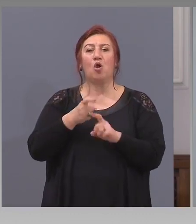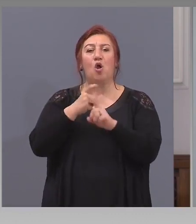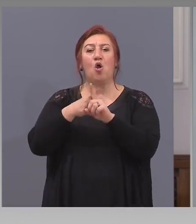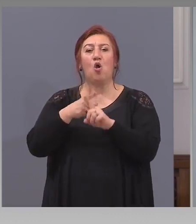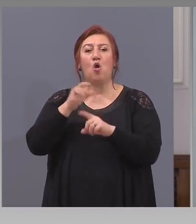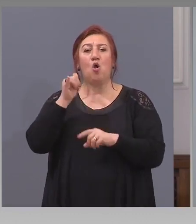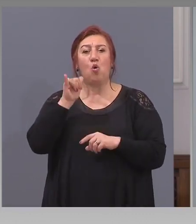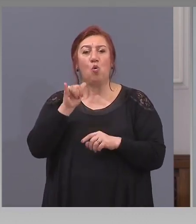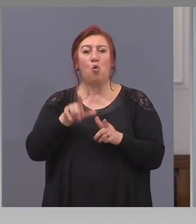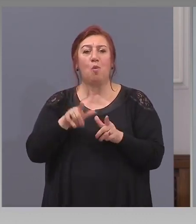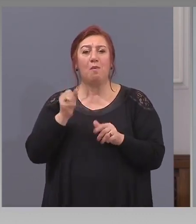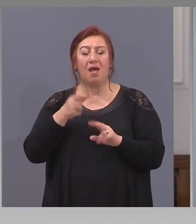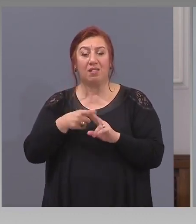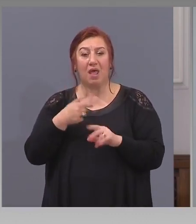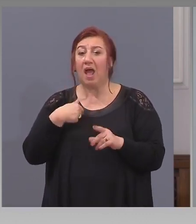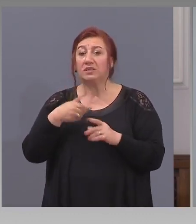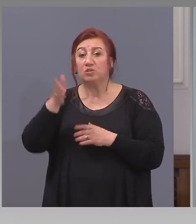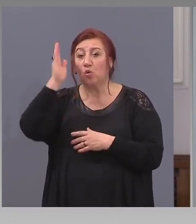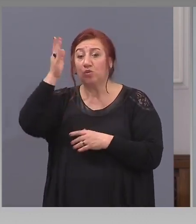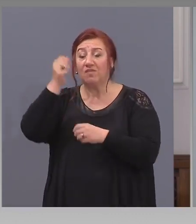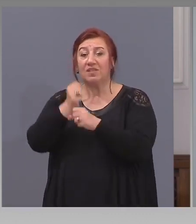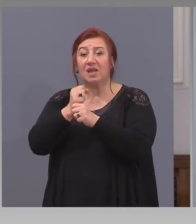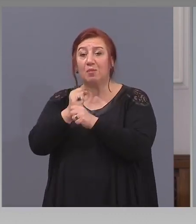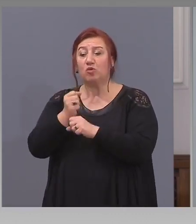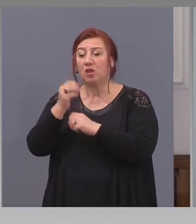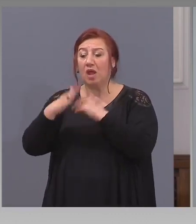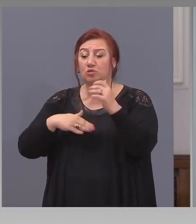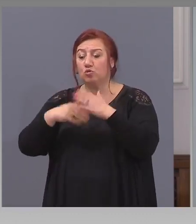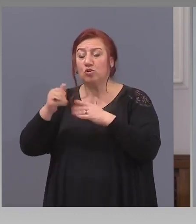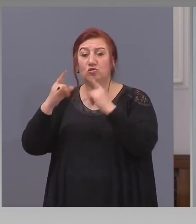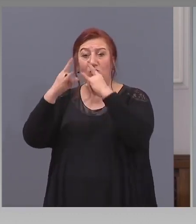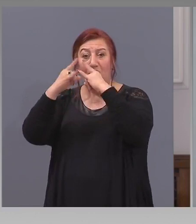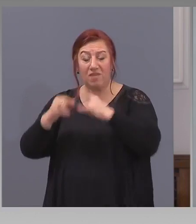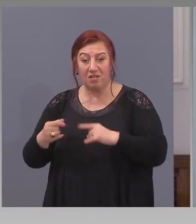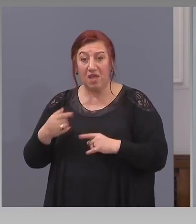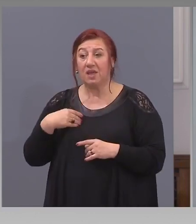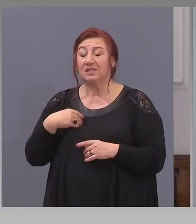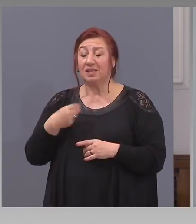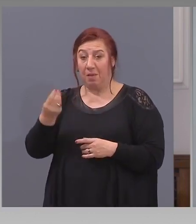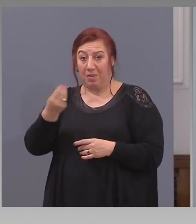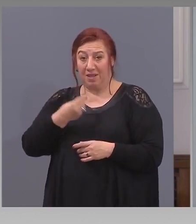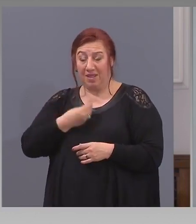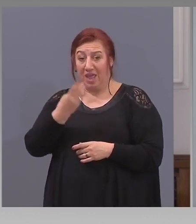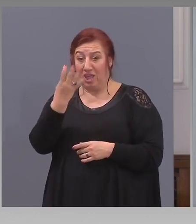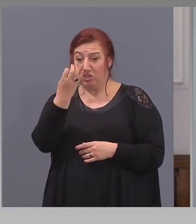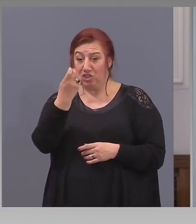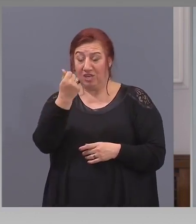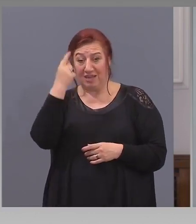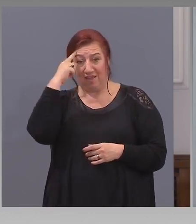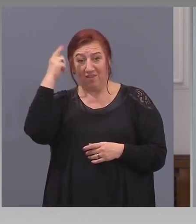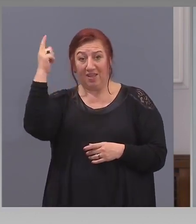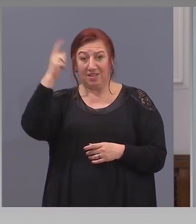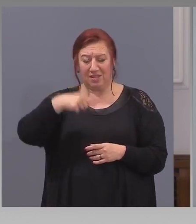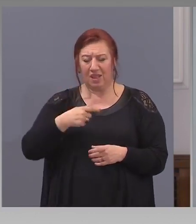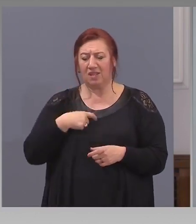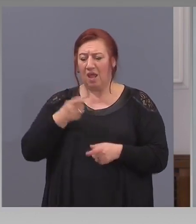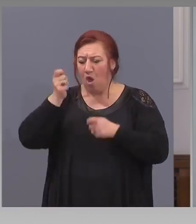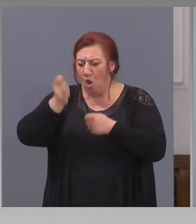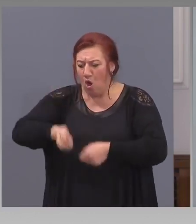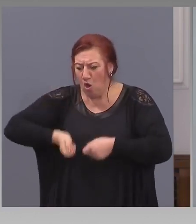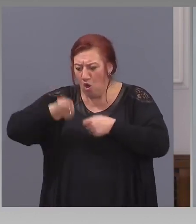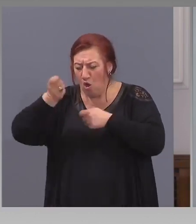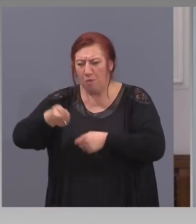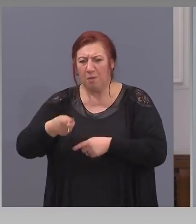Ходех да работя на една вила в банка строителство, за да изкарам 40 лева надница, защото се копа с кирка и лопата, нали,